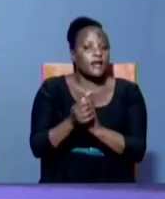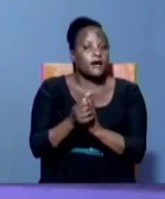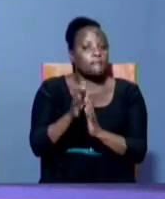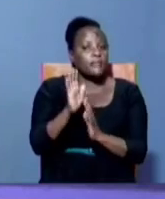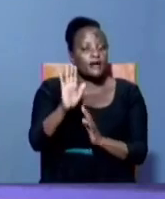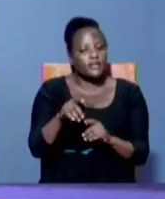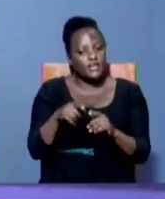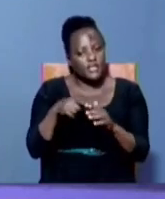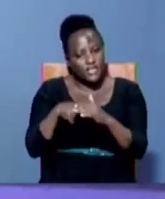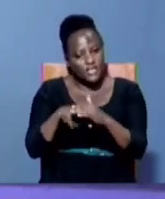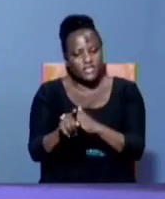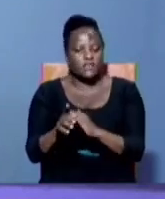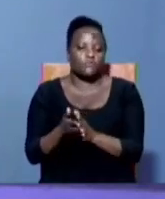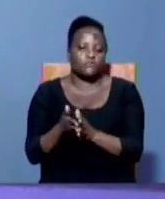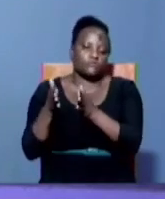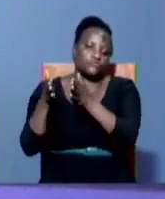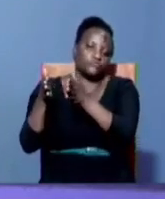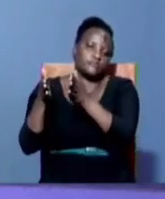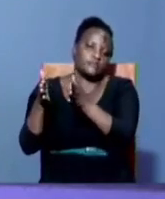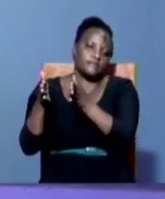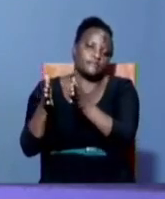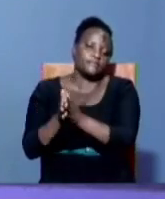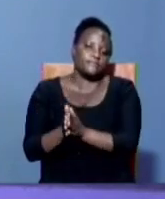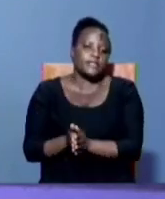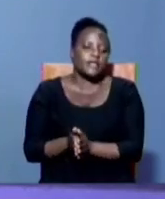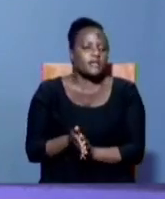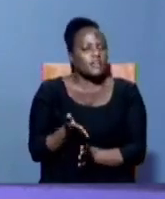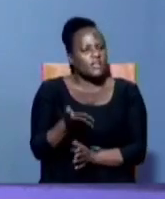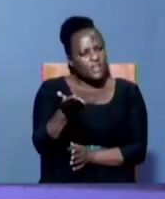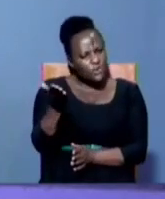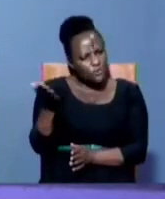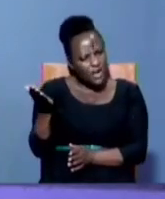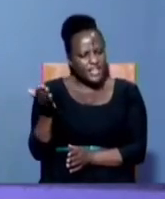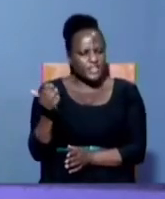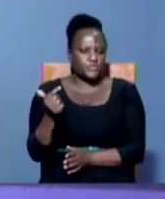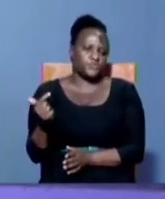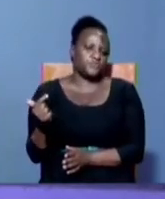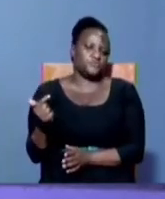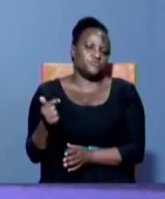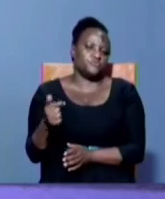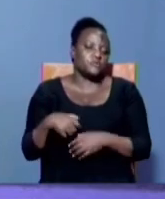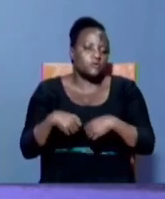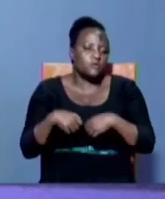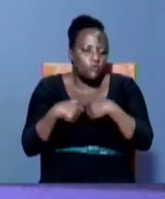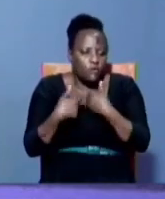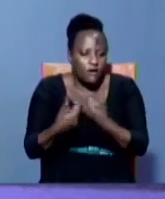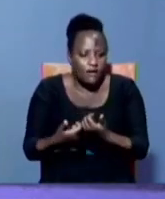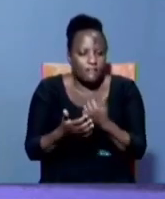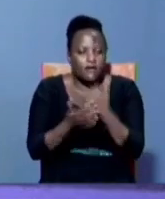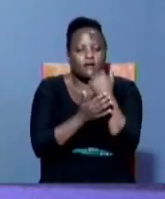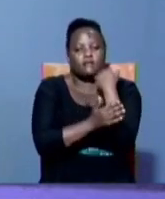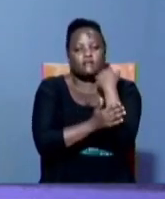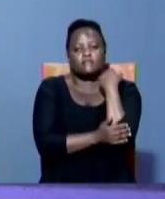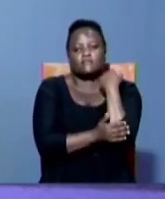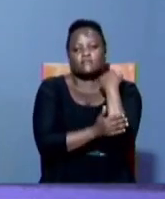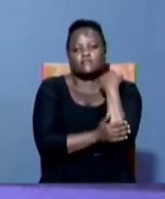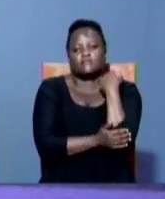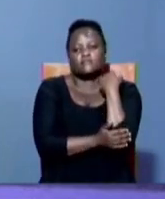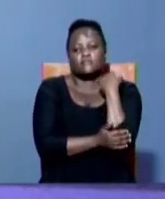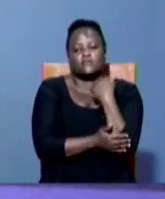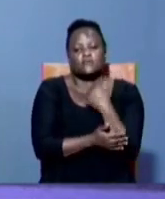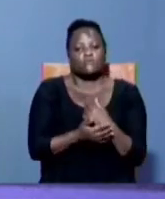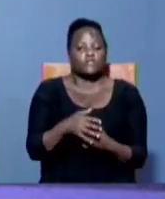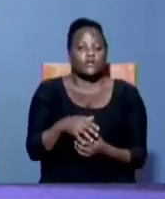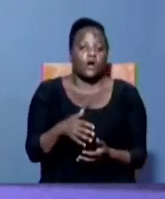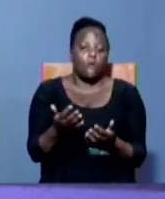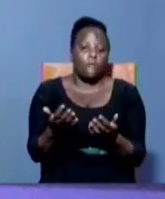kwanza. Ni wale tu wanaungama na kutubu watakao kuwa wanufaika wa huduma ya kuhani